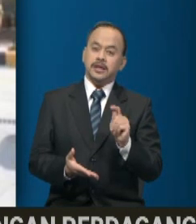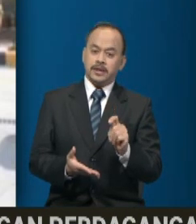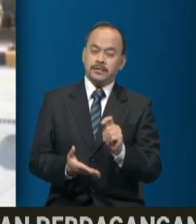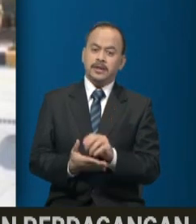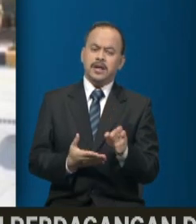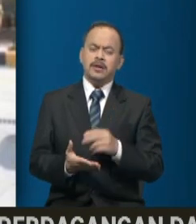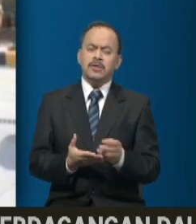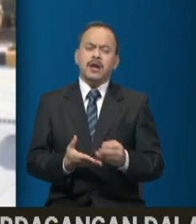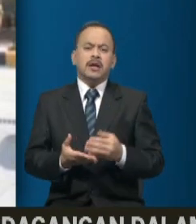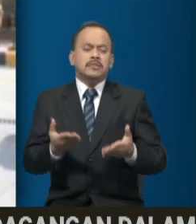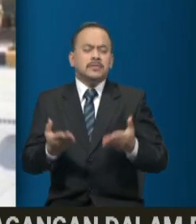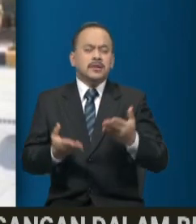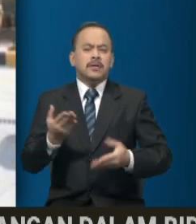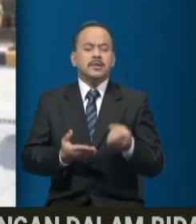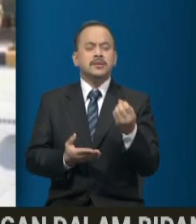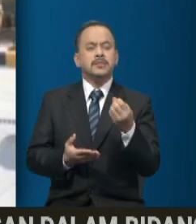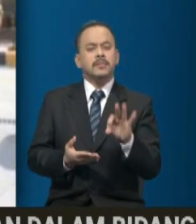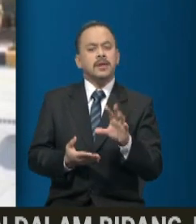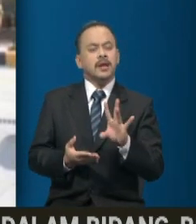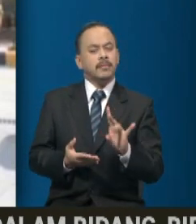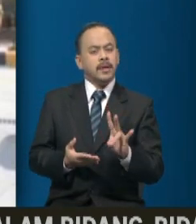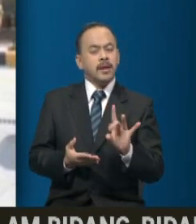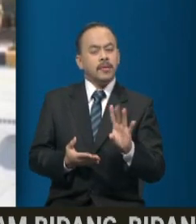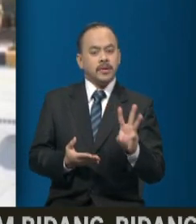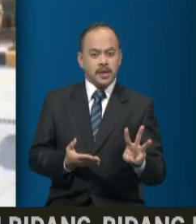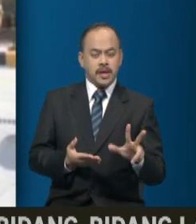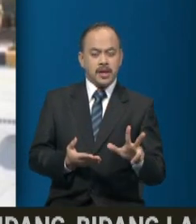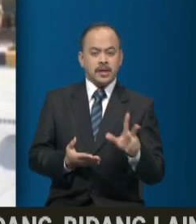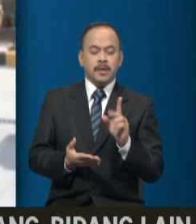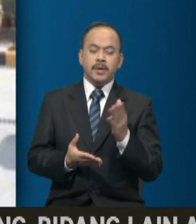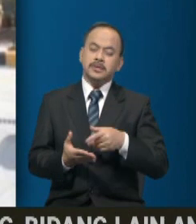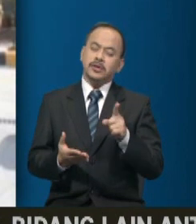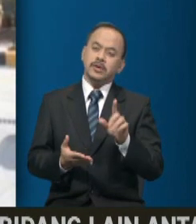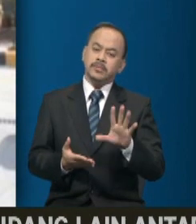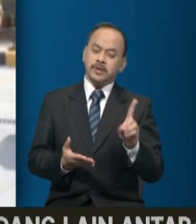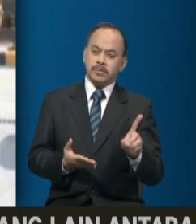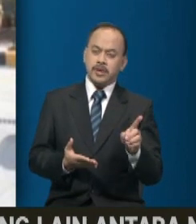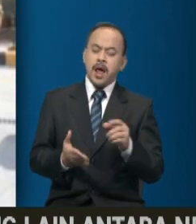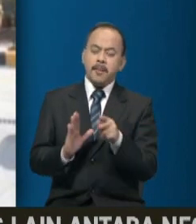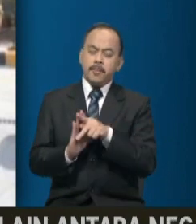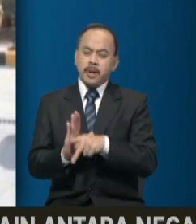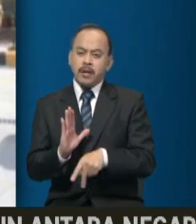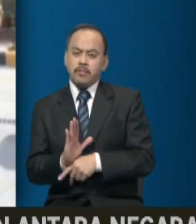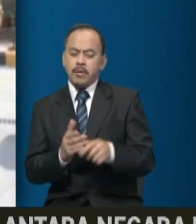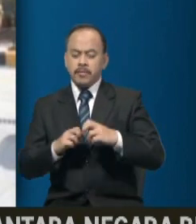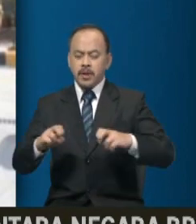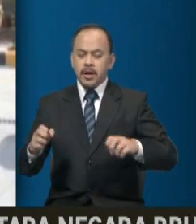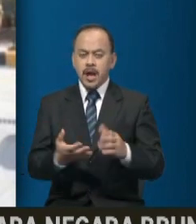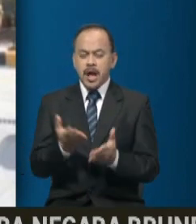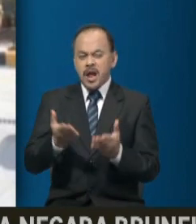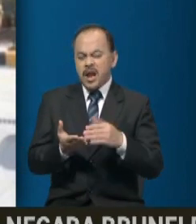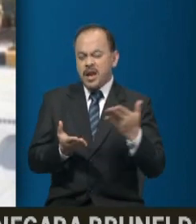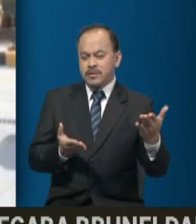Akta Sukatan dan Timbangan 1983 penggal 151 Peraturan-Peraturan Penelitian Alat-Alat Sukatan dan